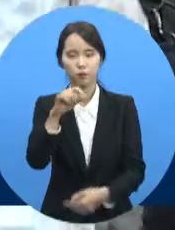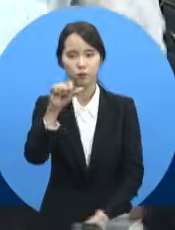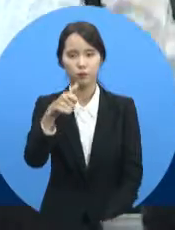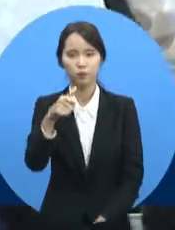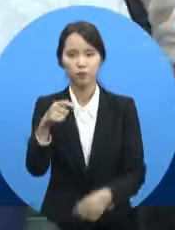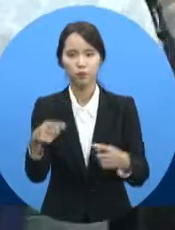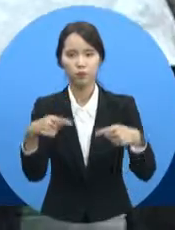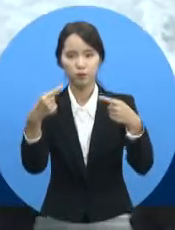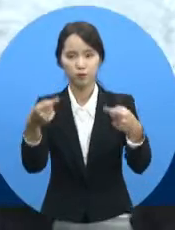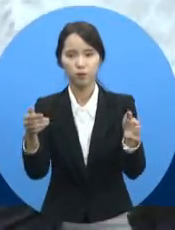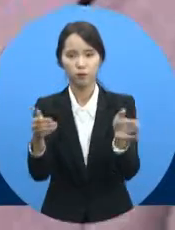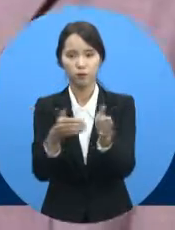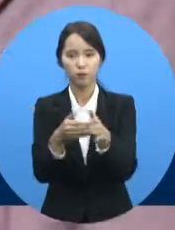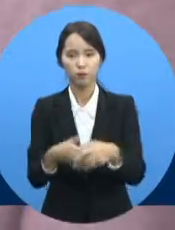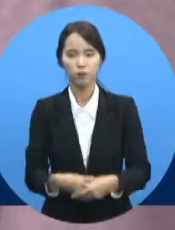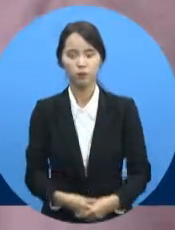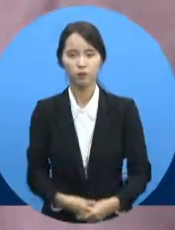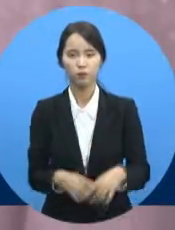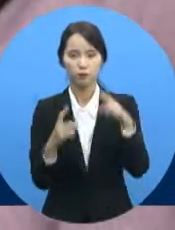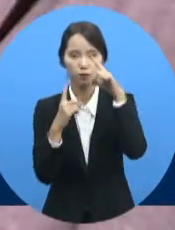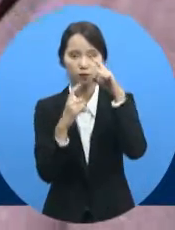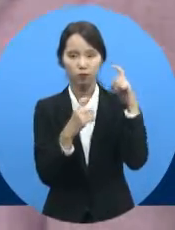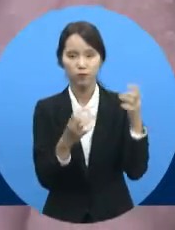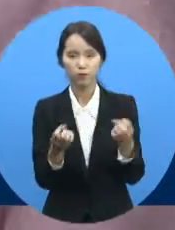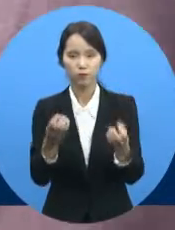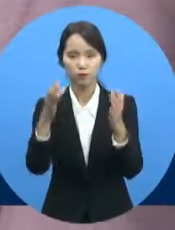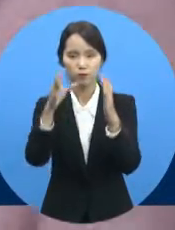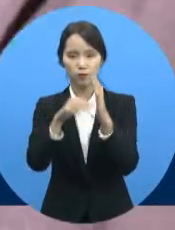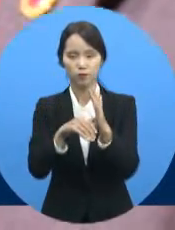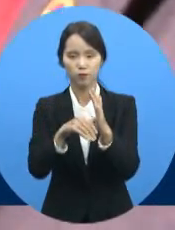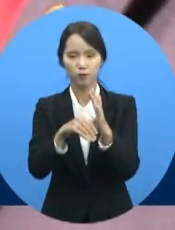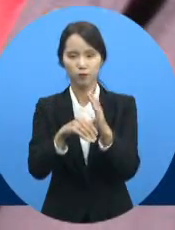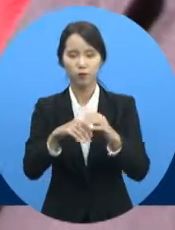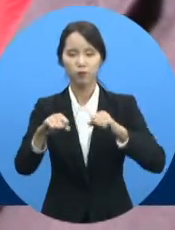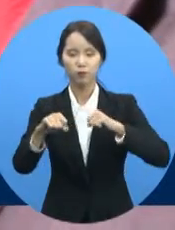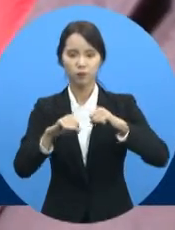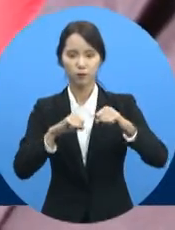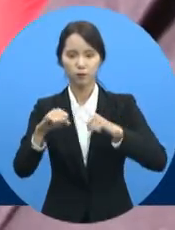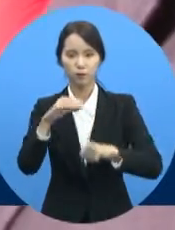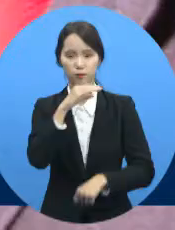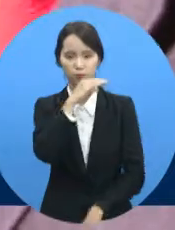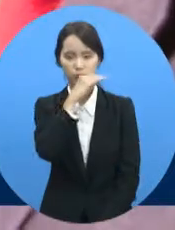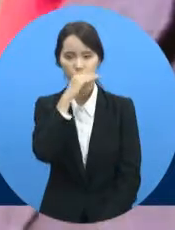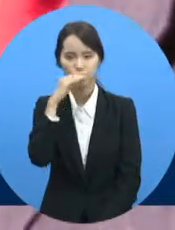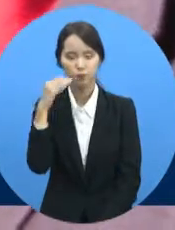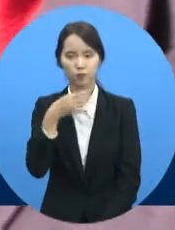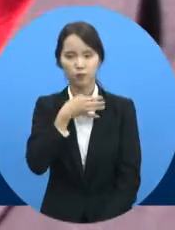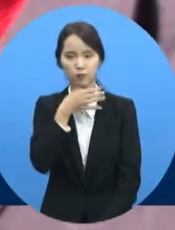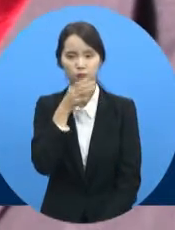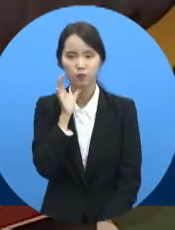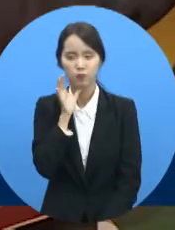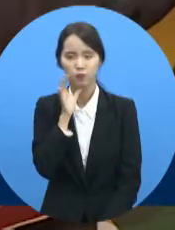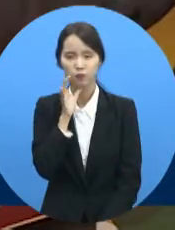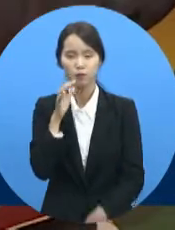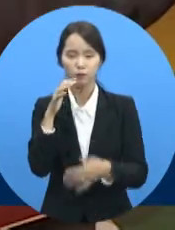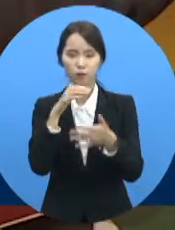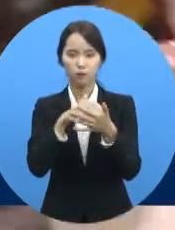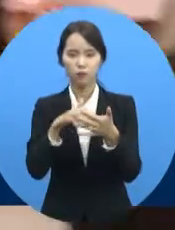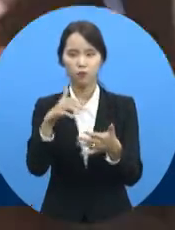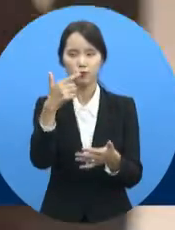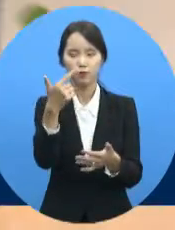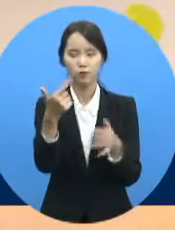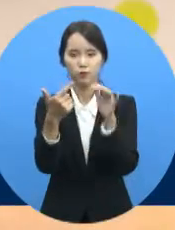참여했습니다. 기념식에서는 평소 올바른 언행으로 본보기가 되고 어진 어르신으로서 타의 모범이